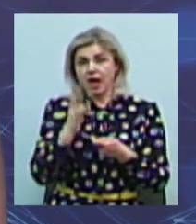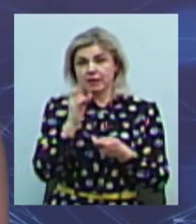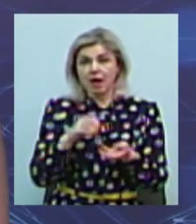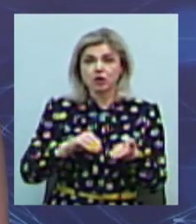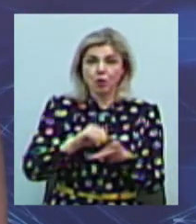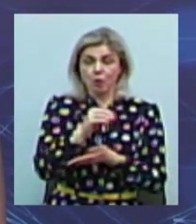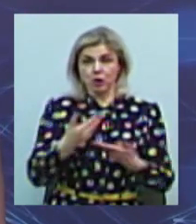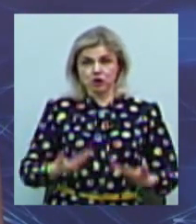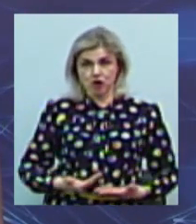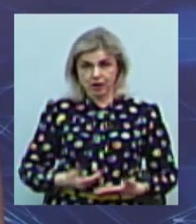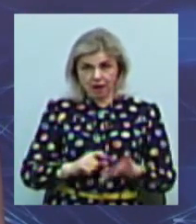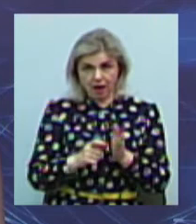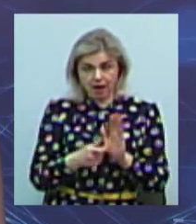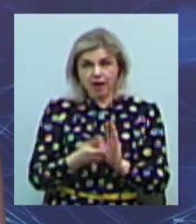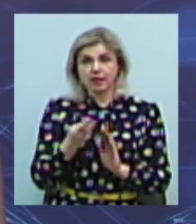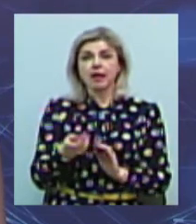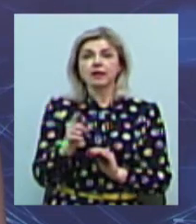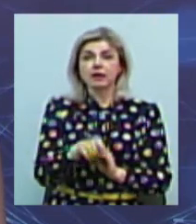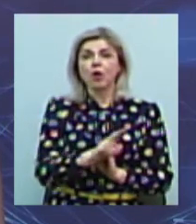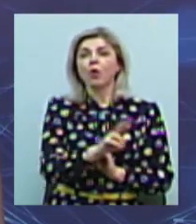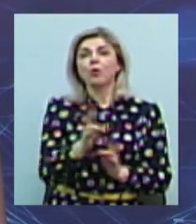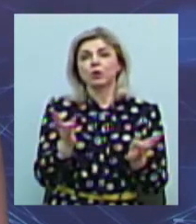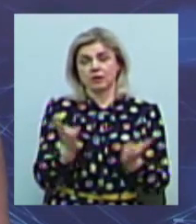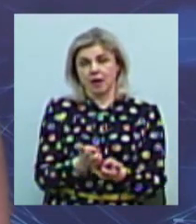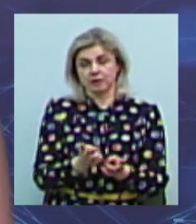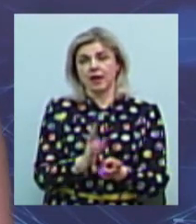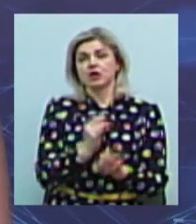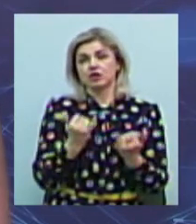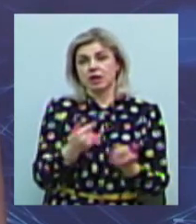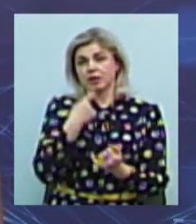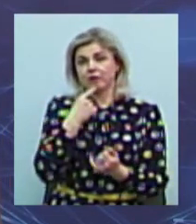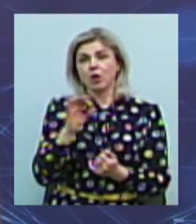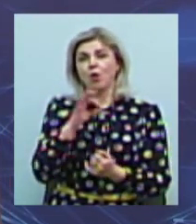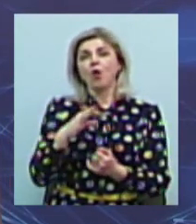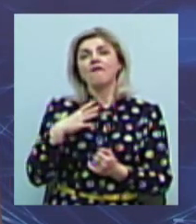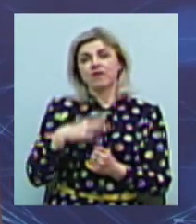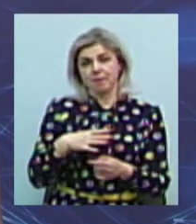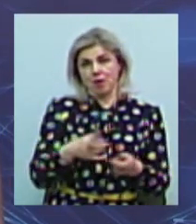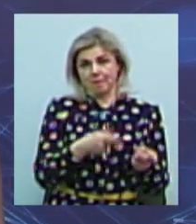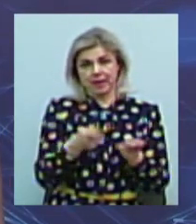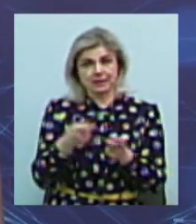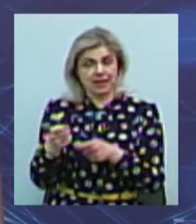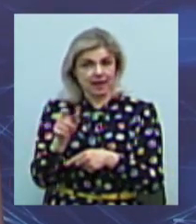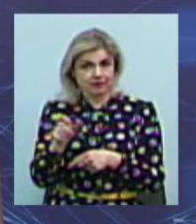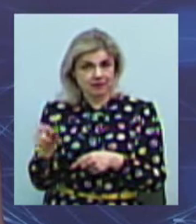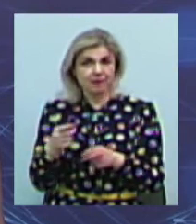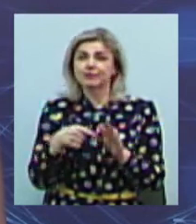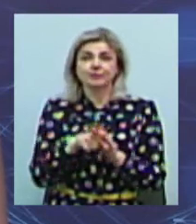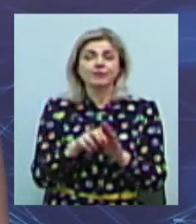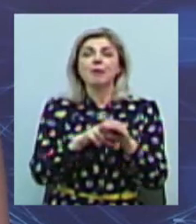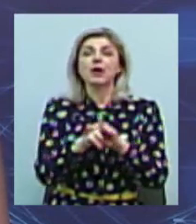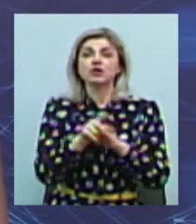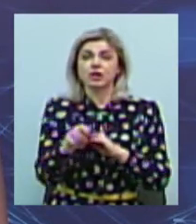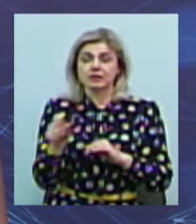закупівлю житла для тих, хто в цьому має потребу. Зараз ми говоримо про вимушених переселенців. Тобто